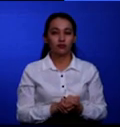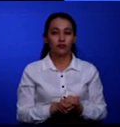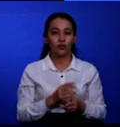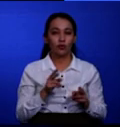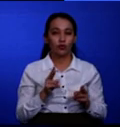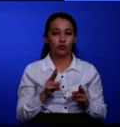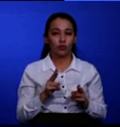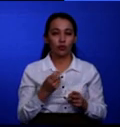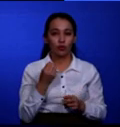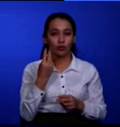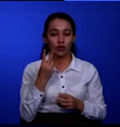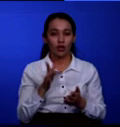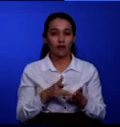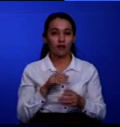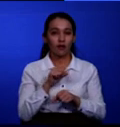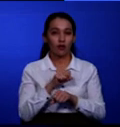O'qituvchida 12ta daftar qoldi.